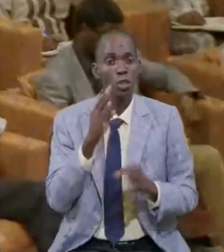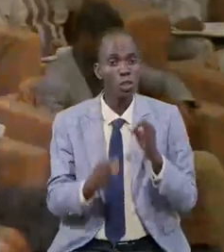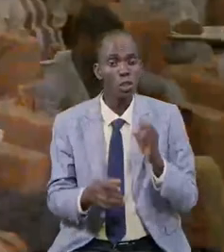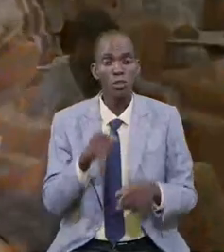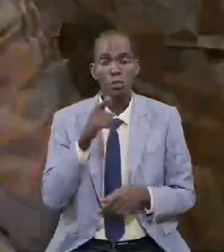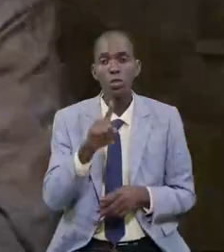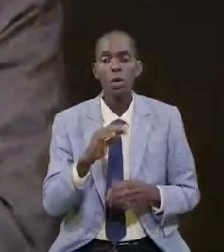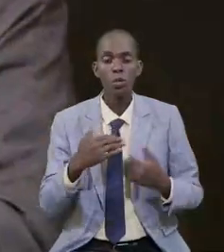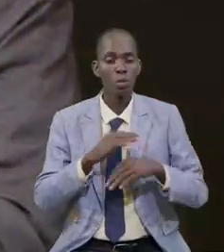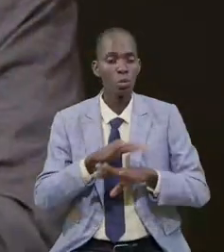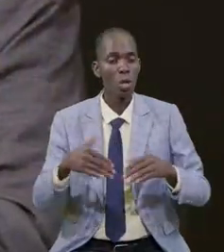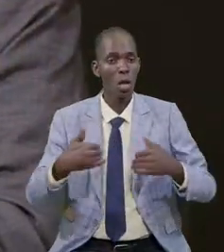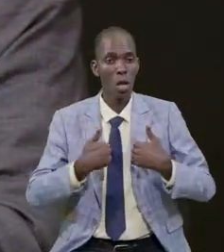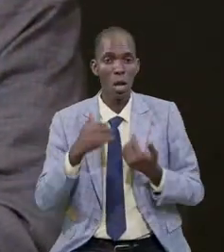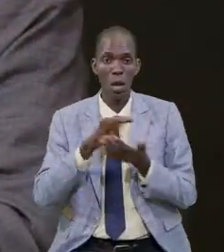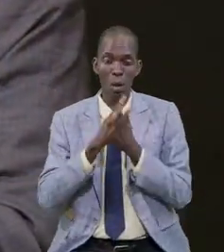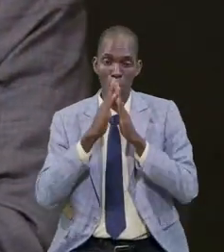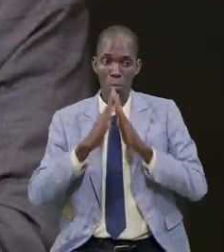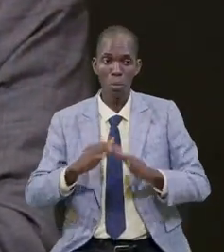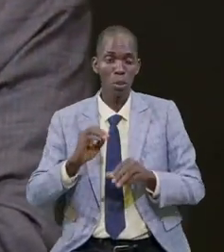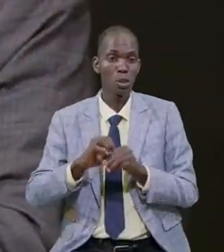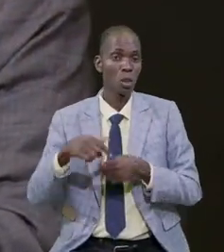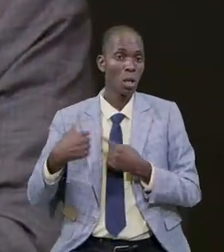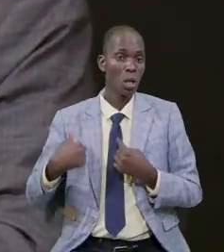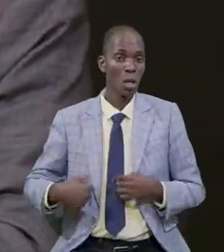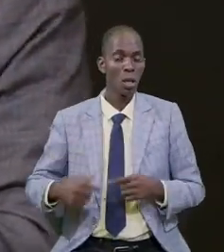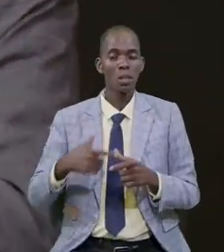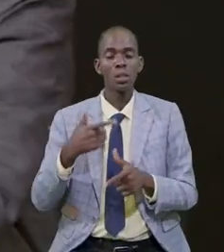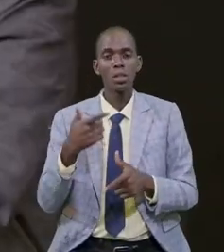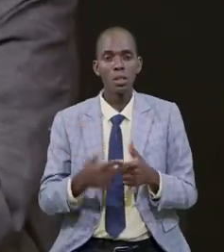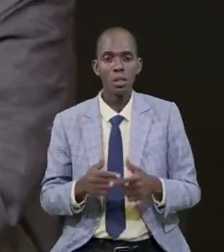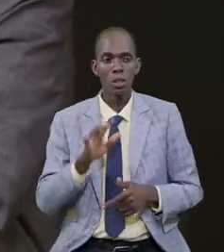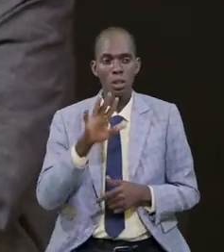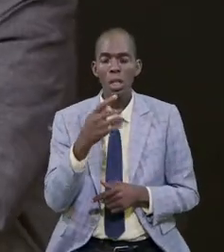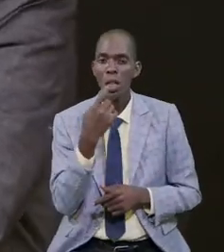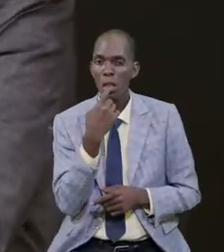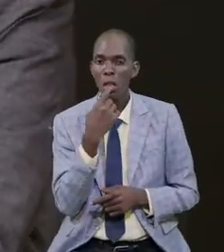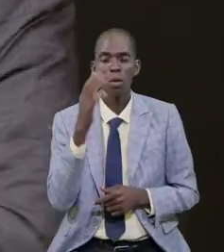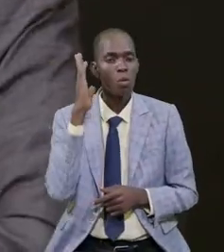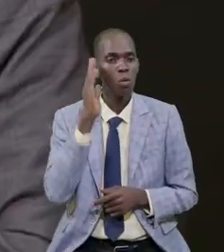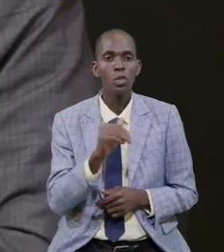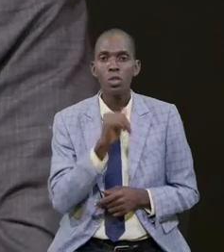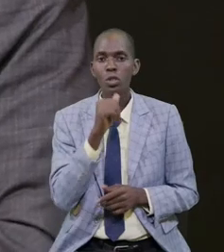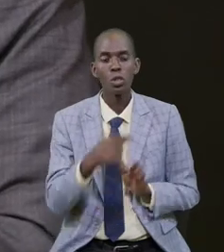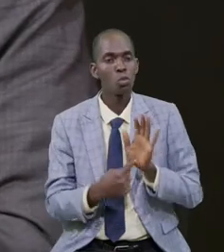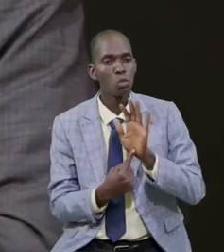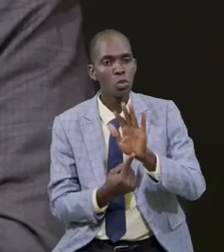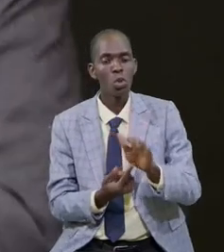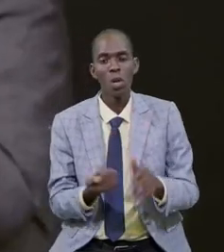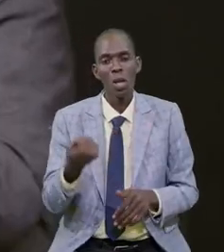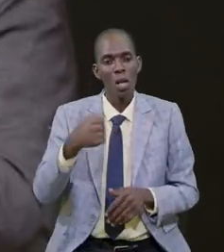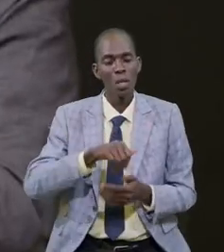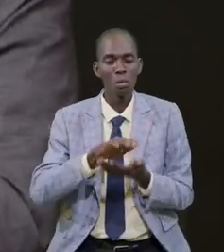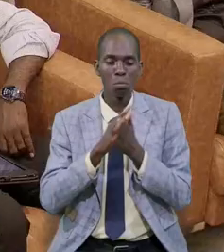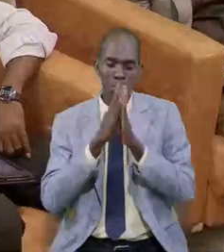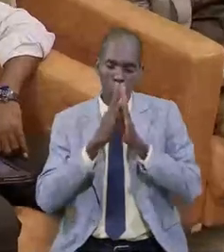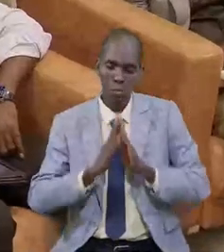pas en paix dans votre cœur, votre langue ne va pas révéler aucune